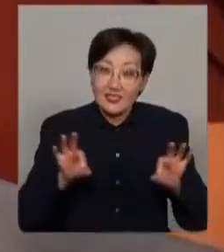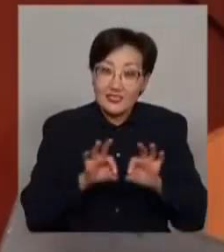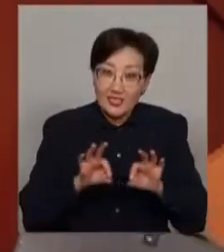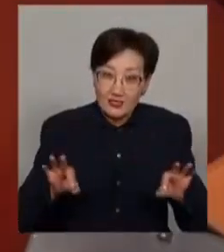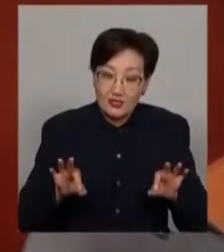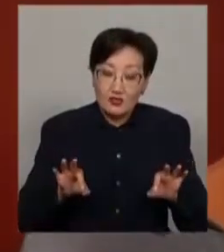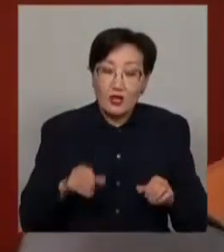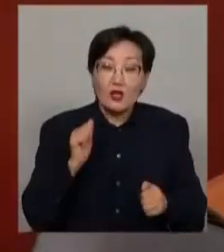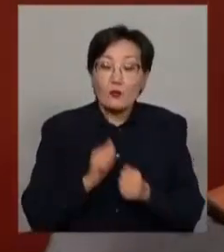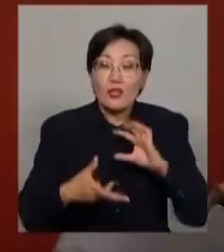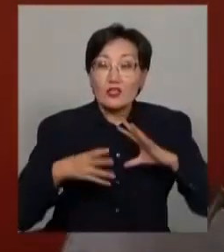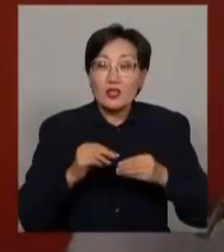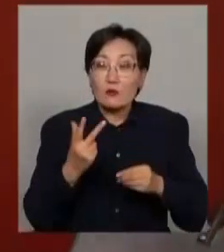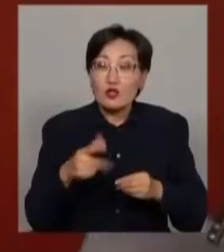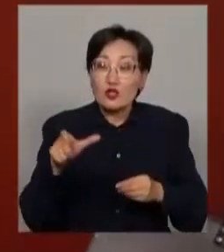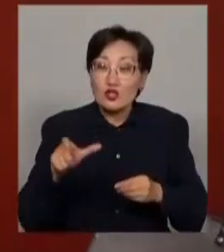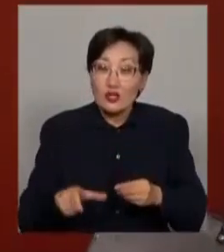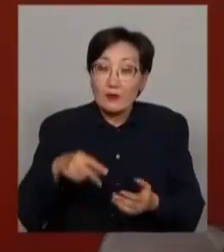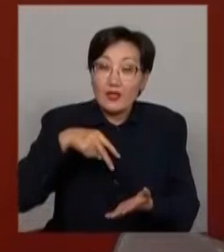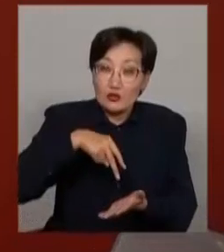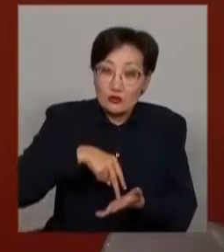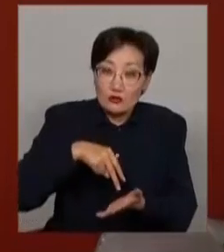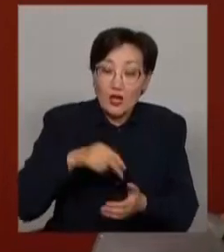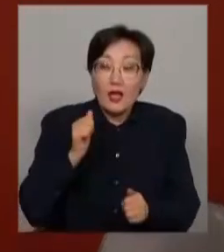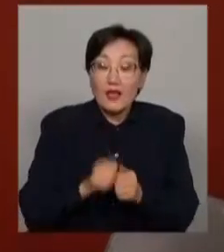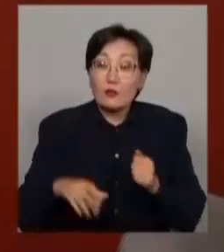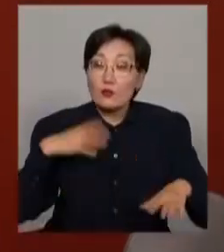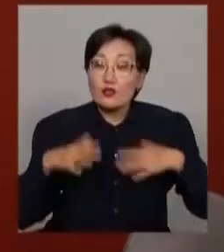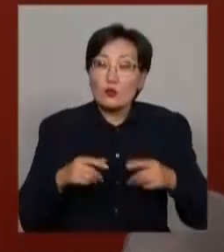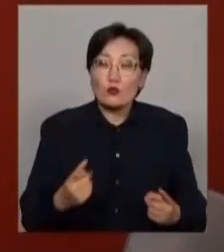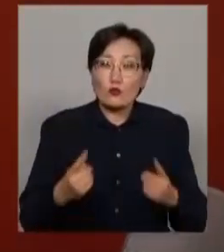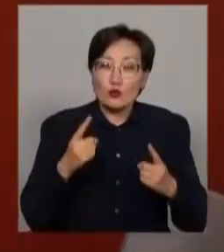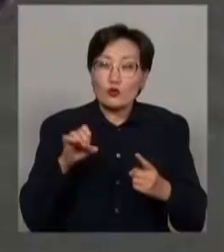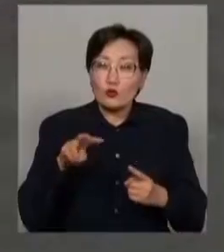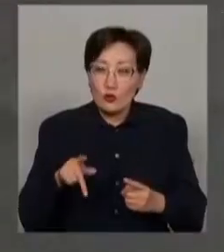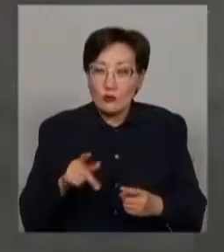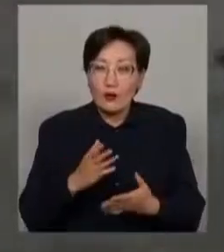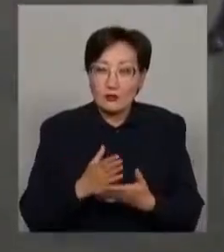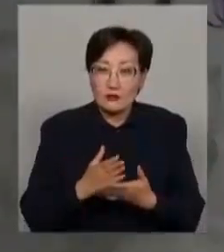әрқайсысына кемінде 3 адамнан тұрады екен. Өйткені бұлар әрбір жаттығуда үлкен рөл атқарады.